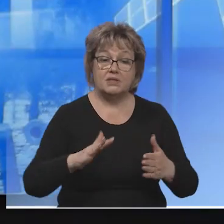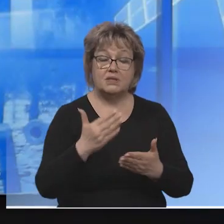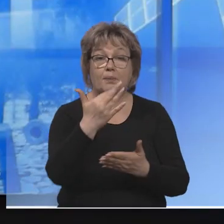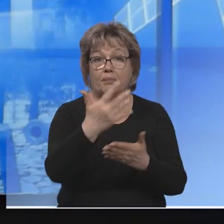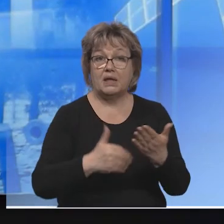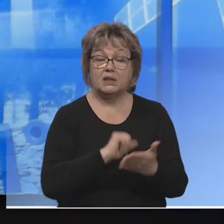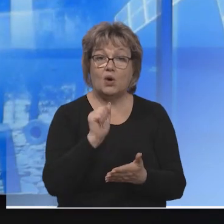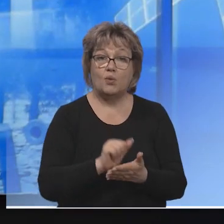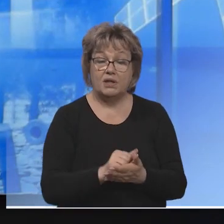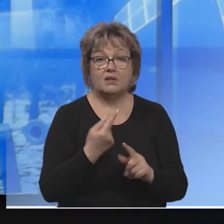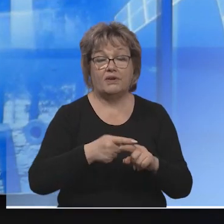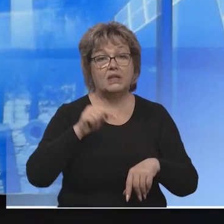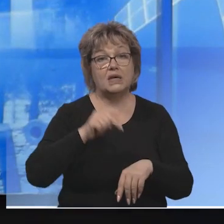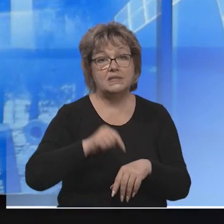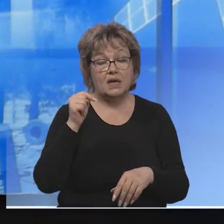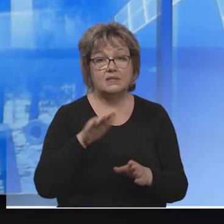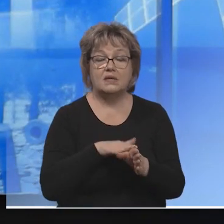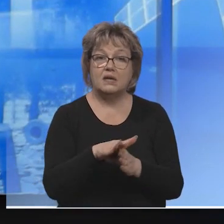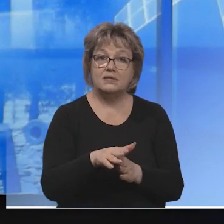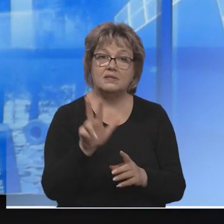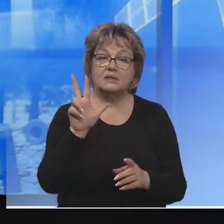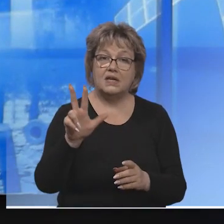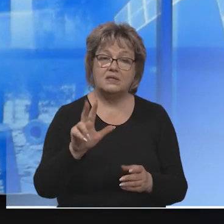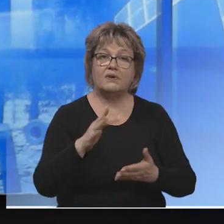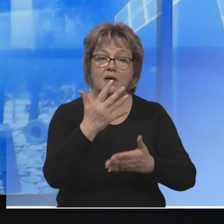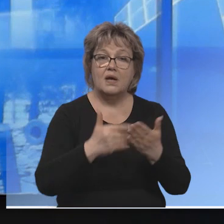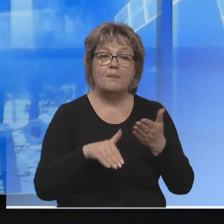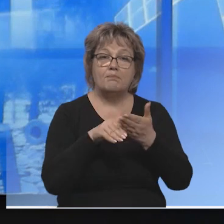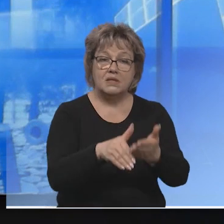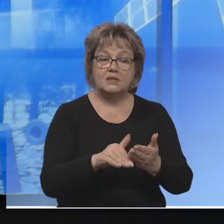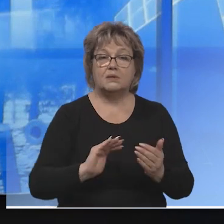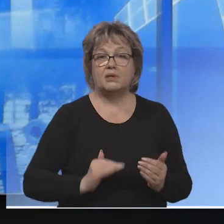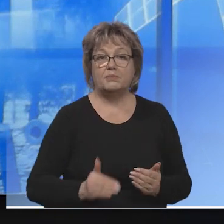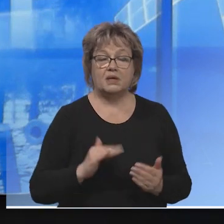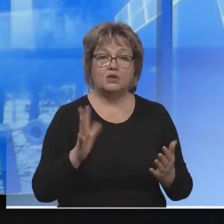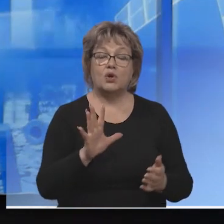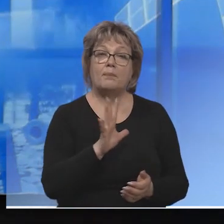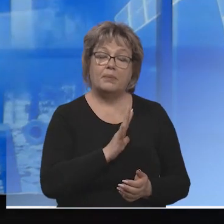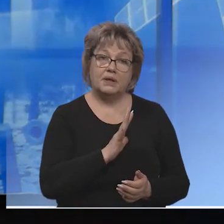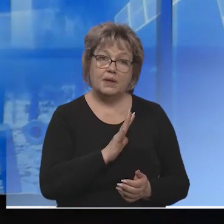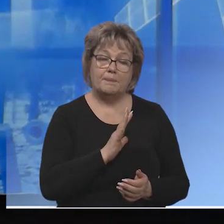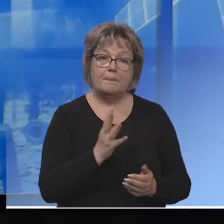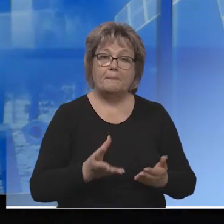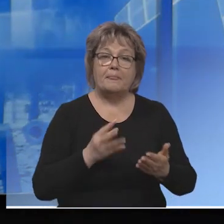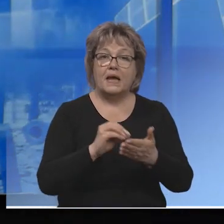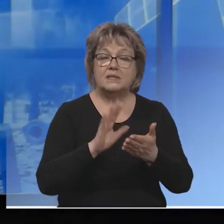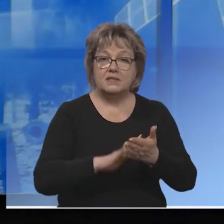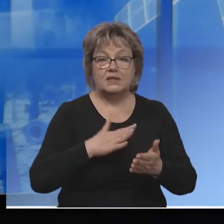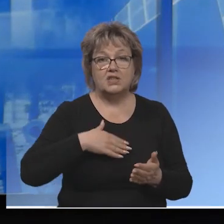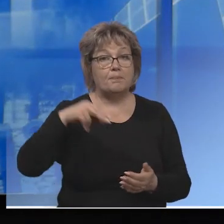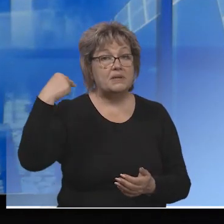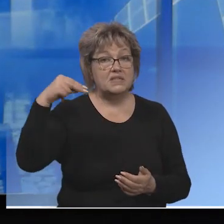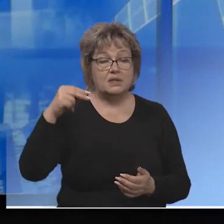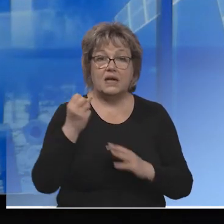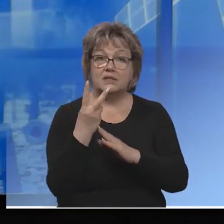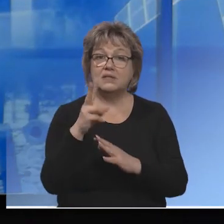рассмотрела целый пакет документов. Это касается реализации третьего пакета мер поддержки предпринимательства, которое было анонсировано нашим